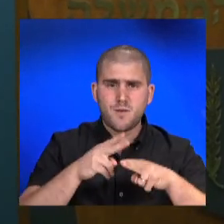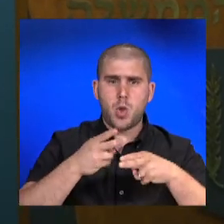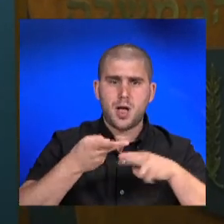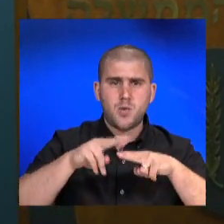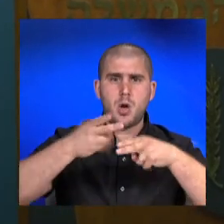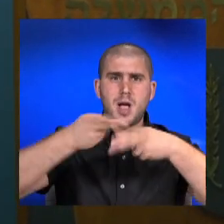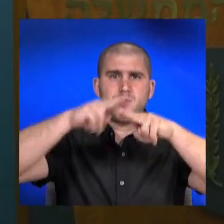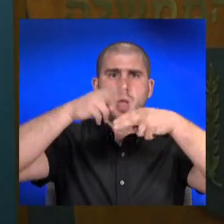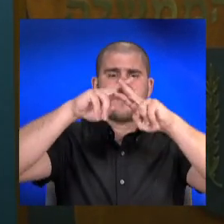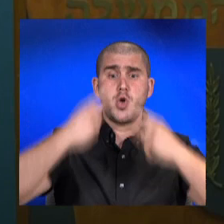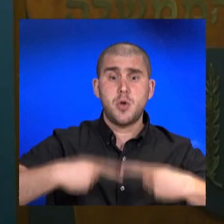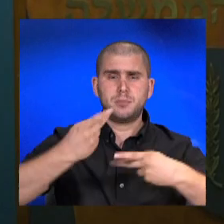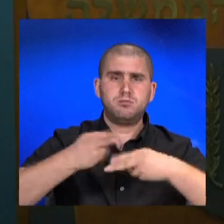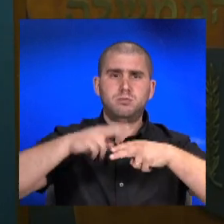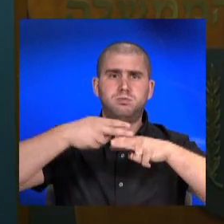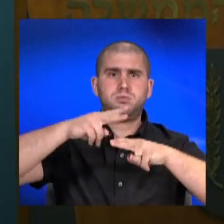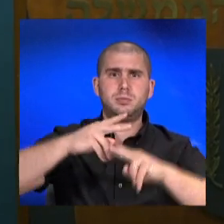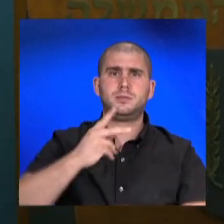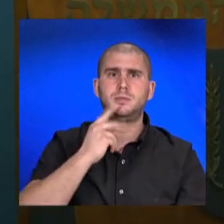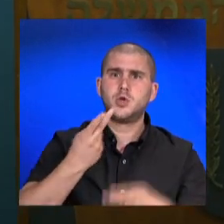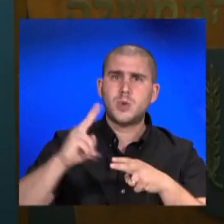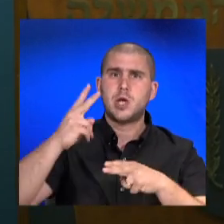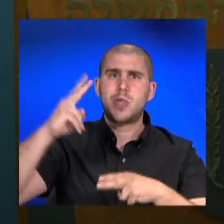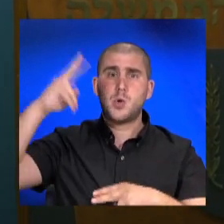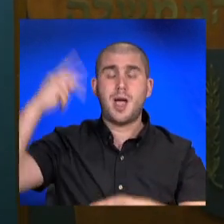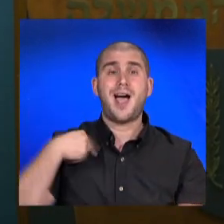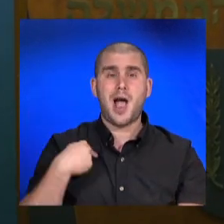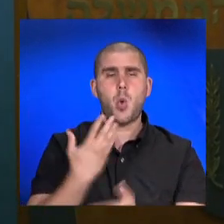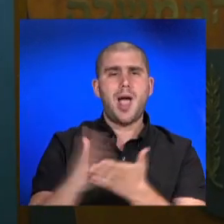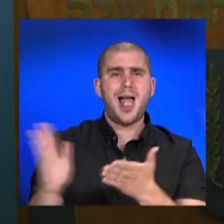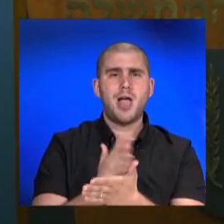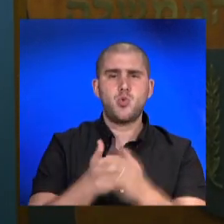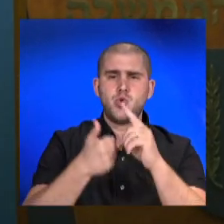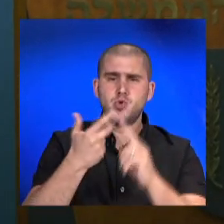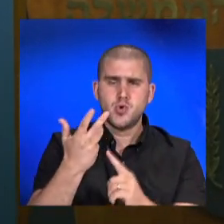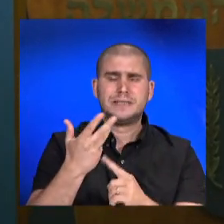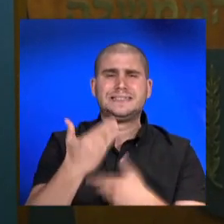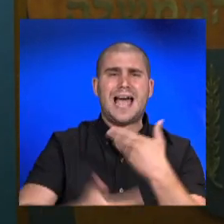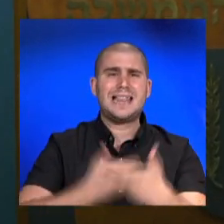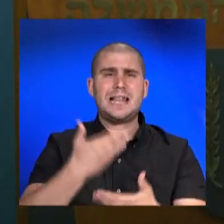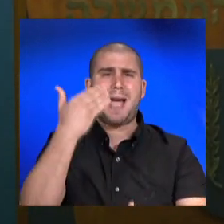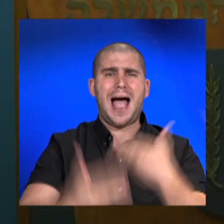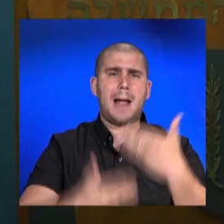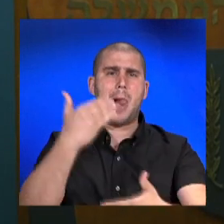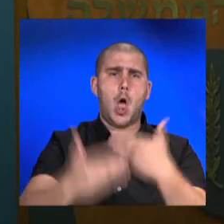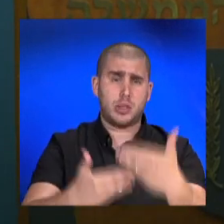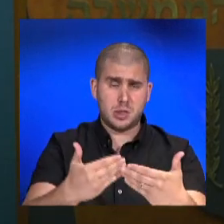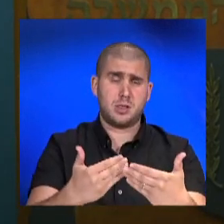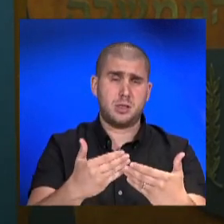ימים. ואנחנו החלטנו לנקוט בצעדים המקבילים פחות או יותר בזמן